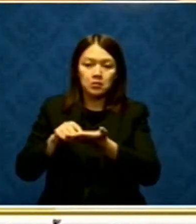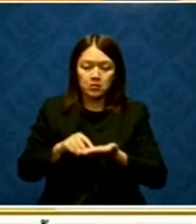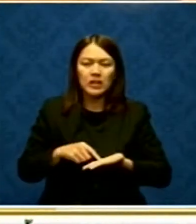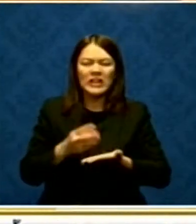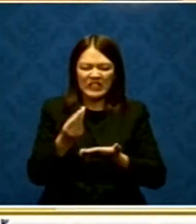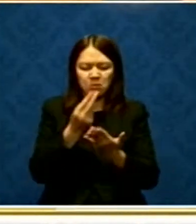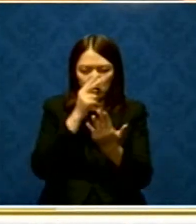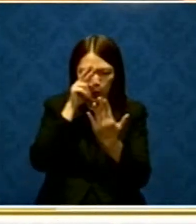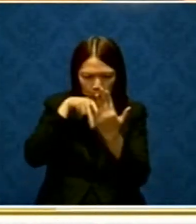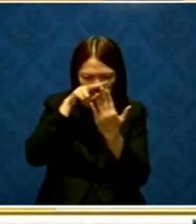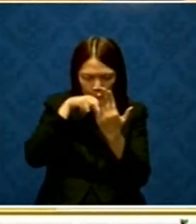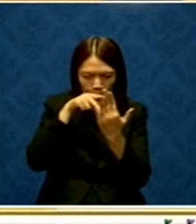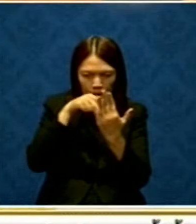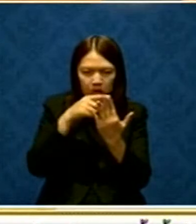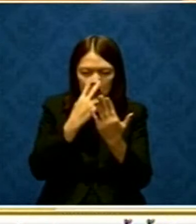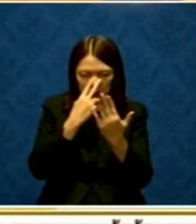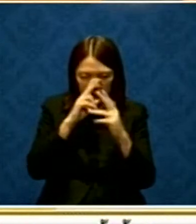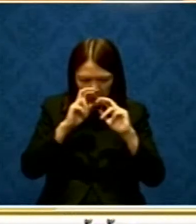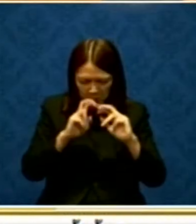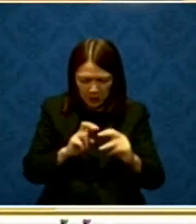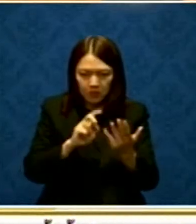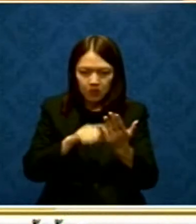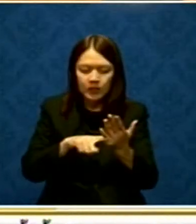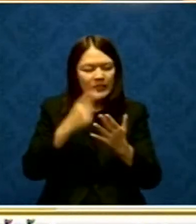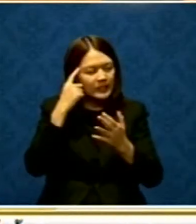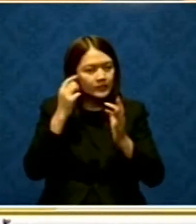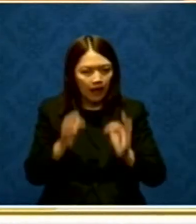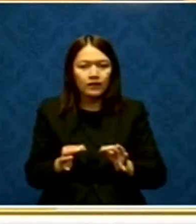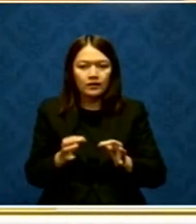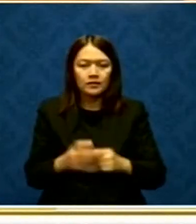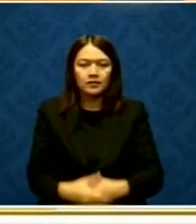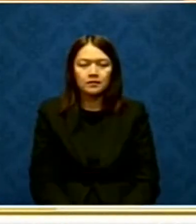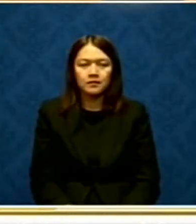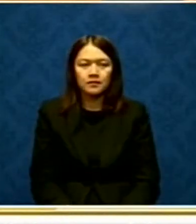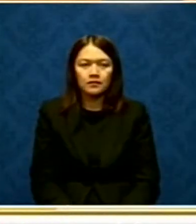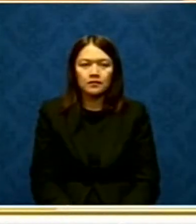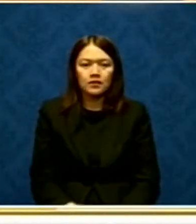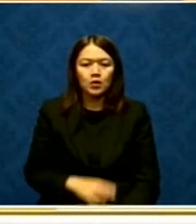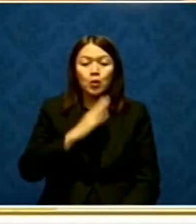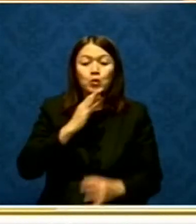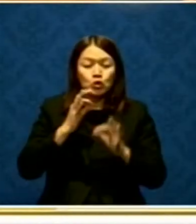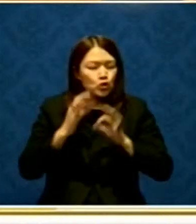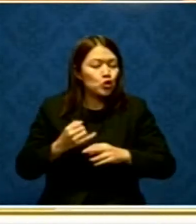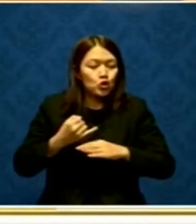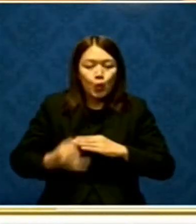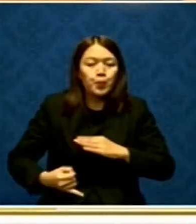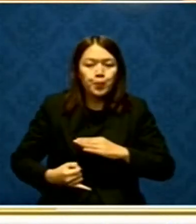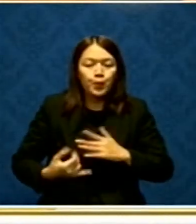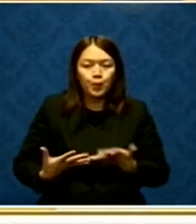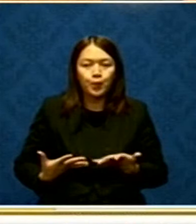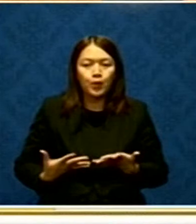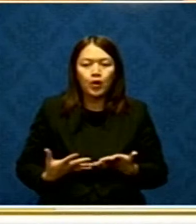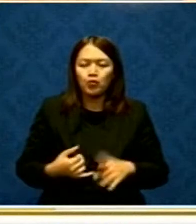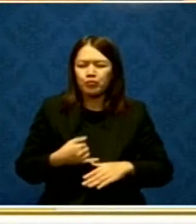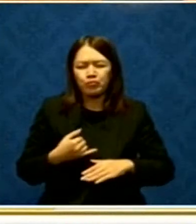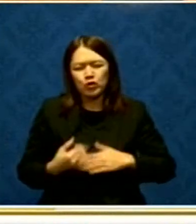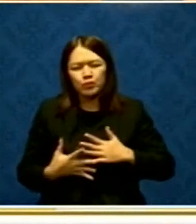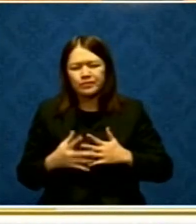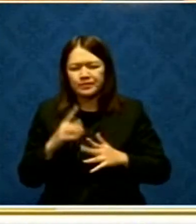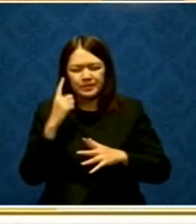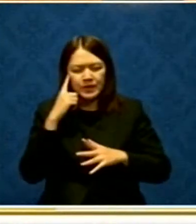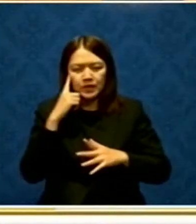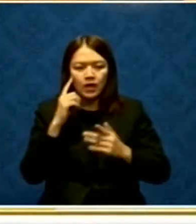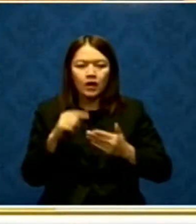จะรีบดูรีบศึกษาแล้วรีบตัดสินใจถ้าผมตัดสินใจจบในขั้นตอนผมก็จบถ้าไม่จบไปครม.